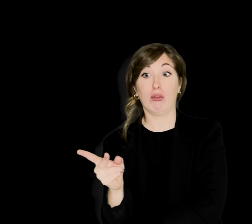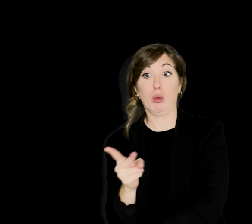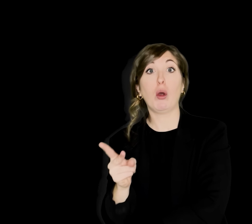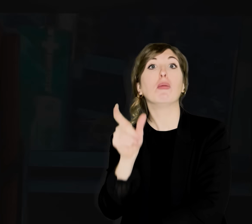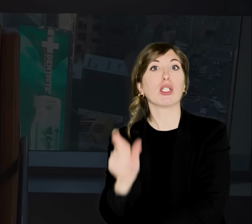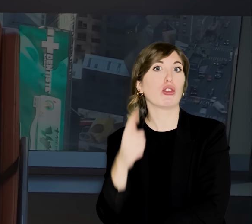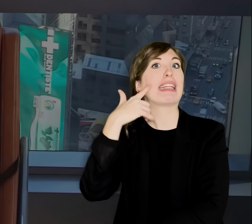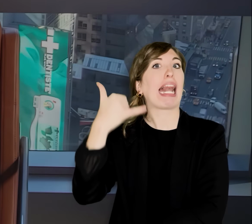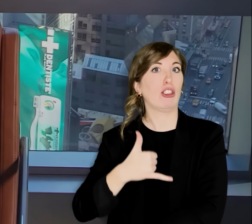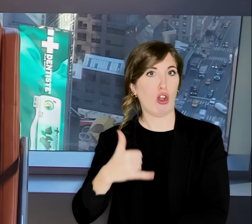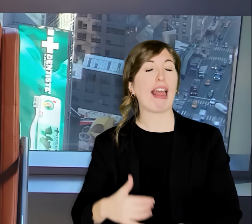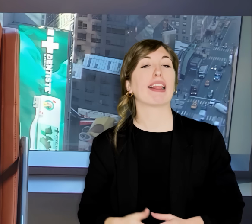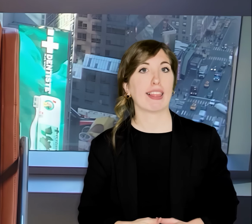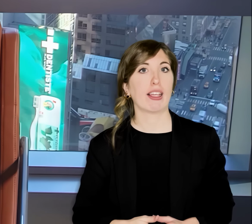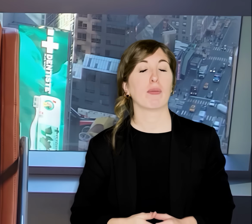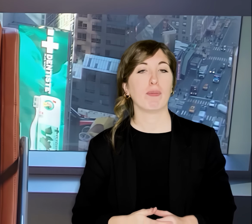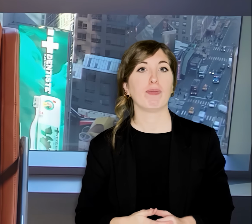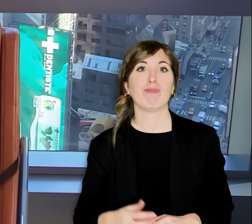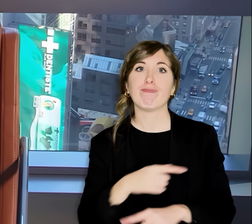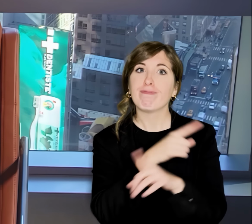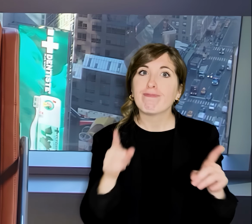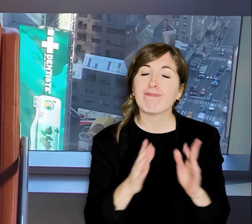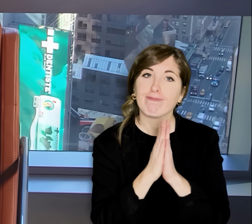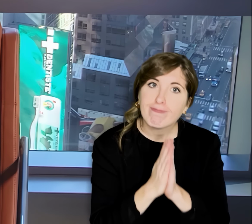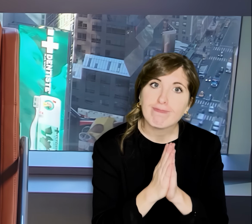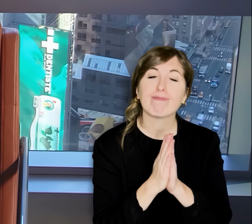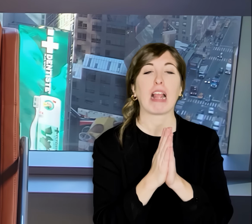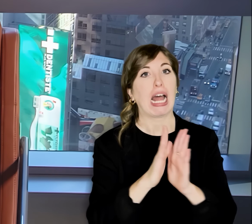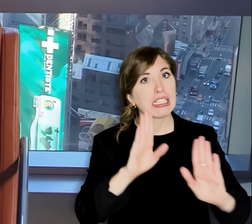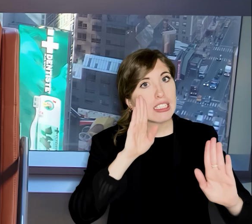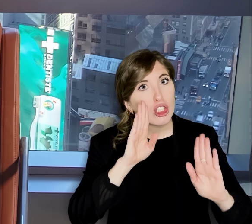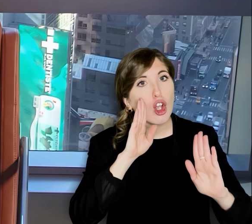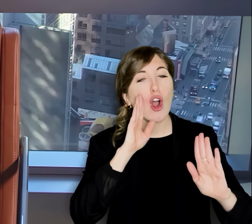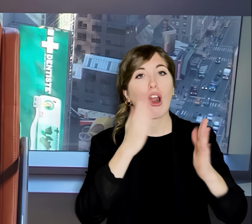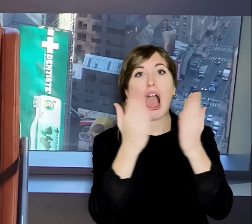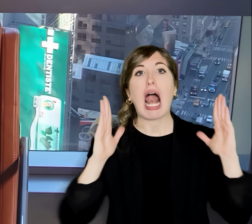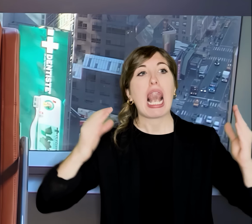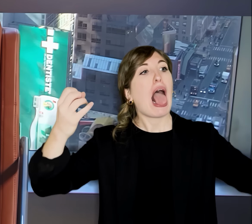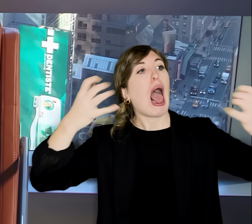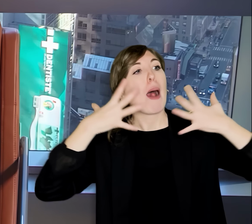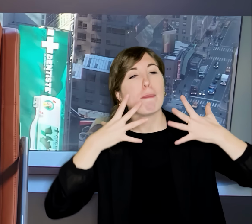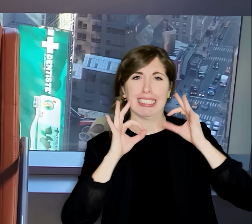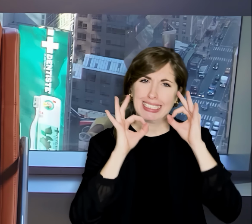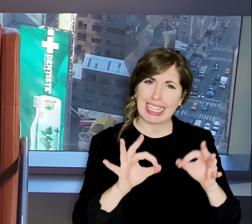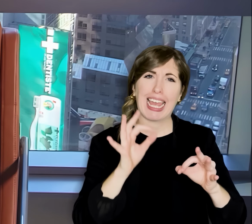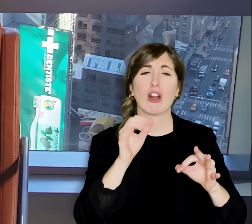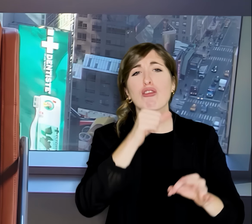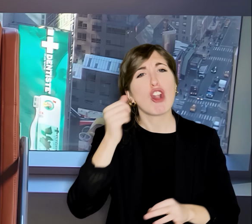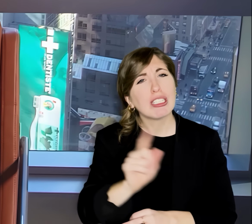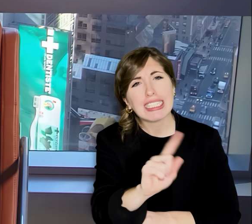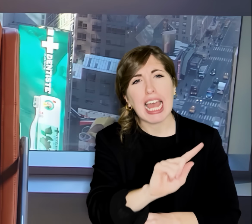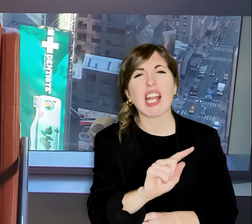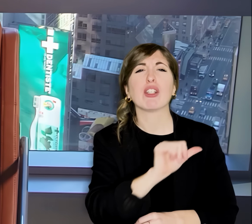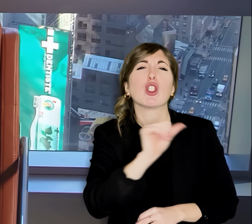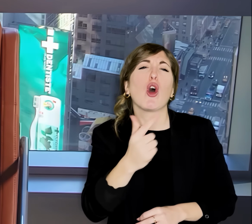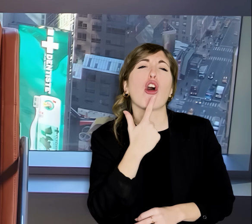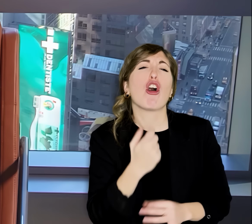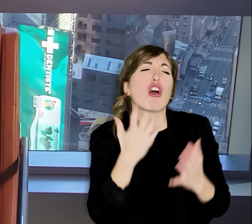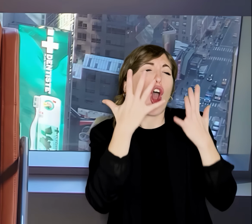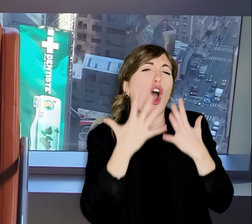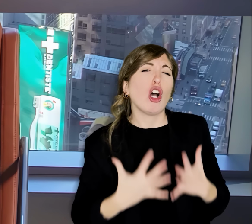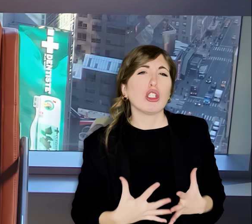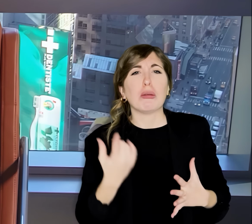intelligenti Fate attenzione proteggetevi lampade Zero non servono ti scortano e basta sono